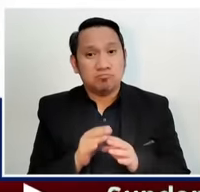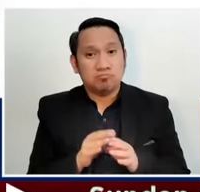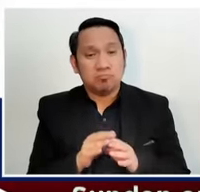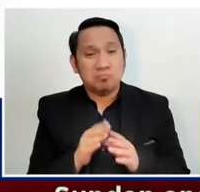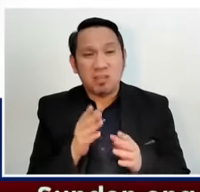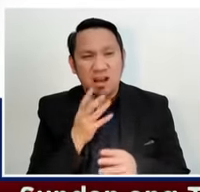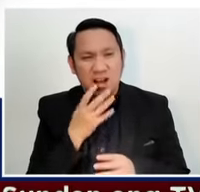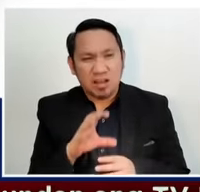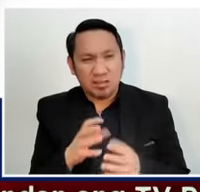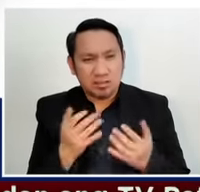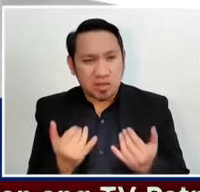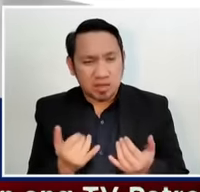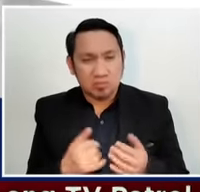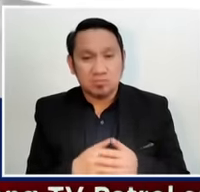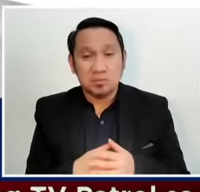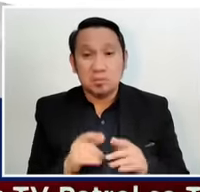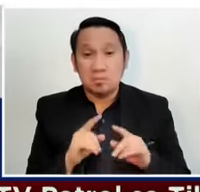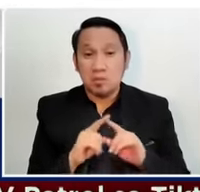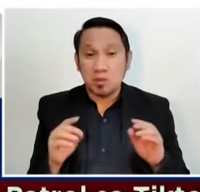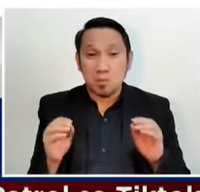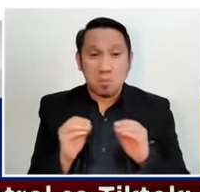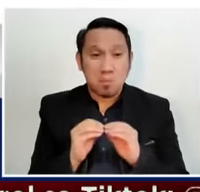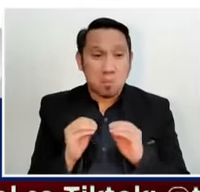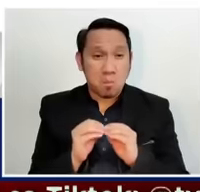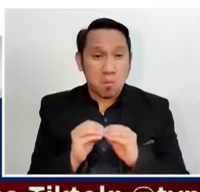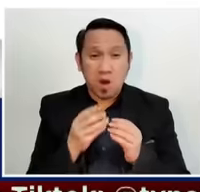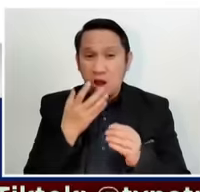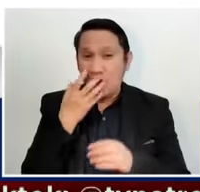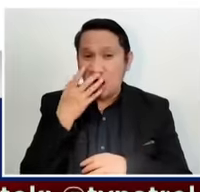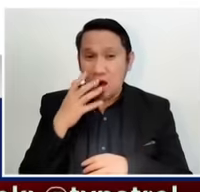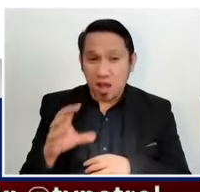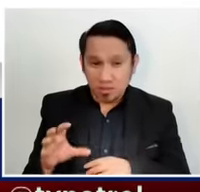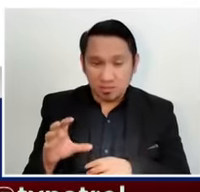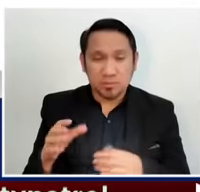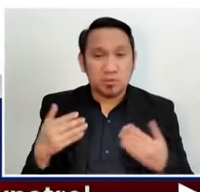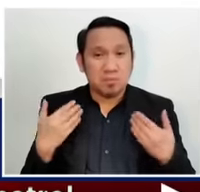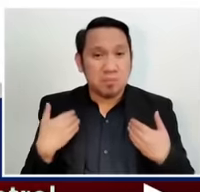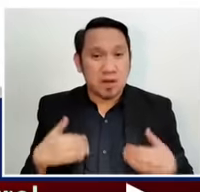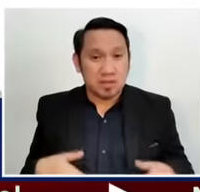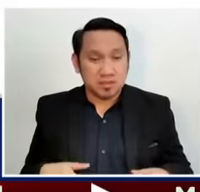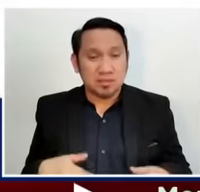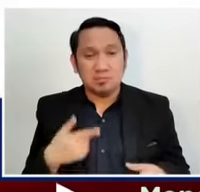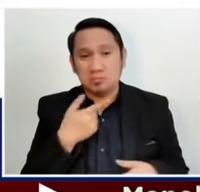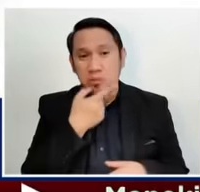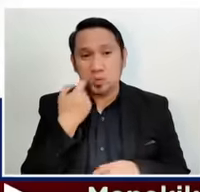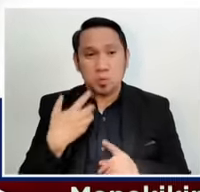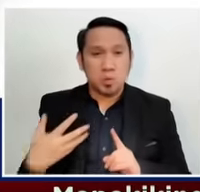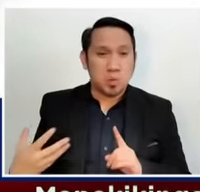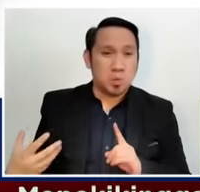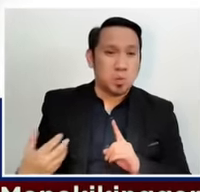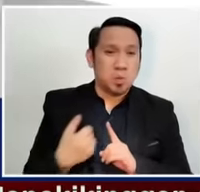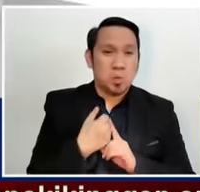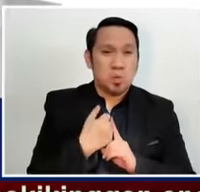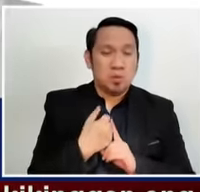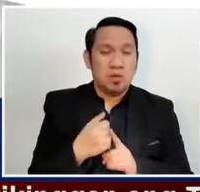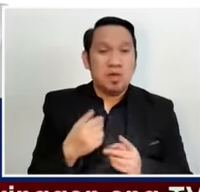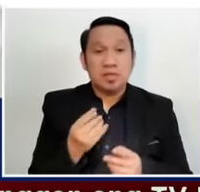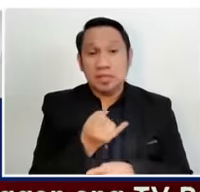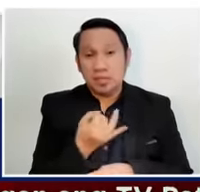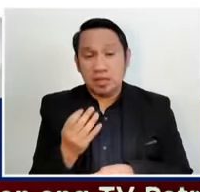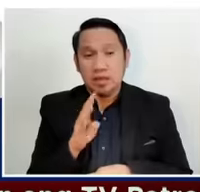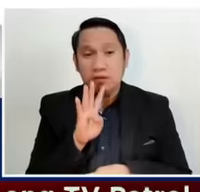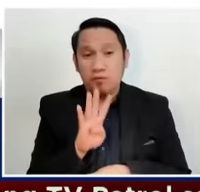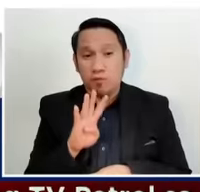mas mataas pa ang heat index o yung naramdamang init ng katawan dahil sa epekto ng moisture na umabot sa 43